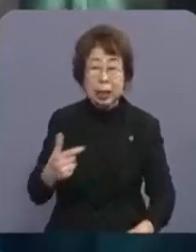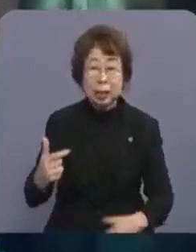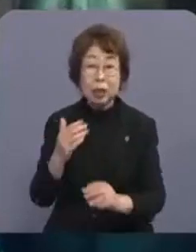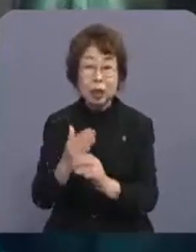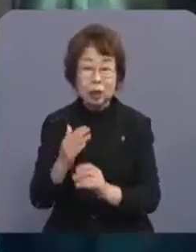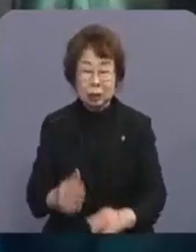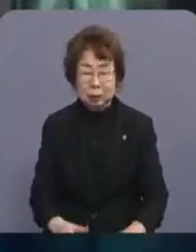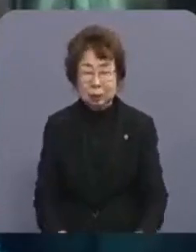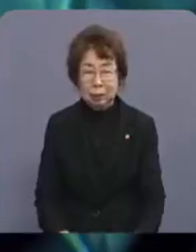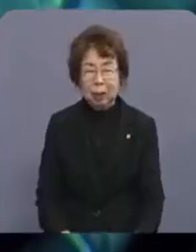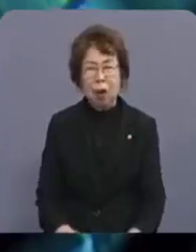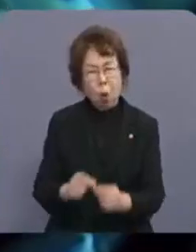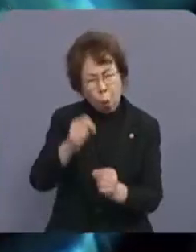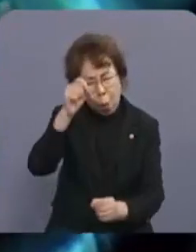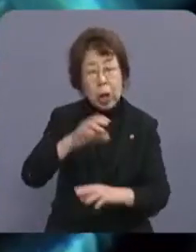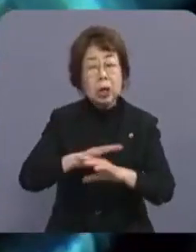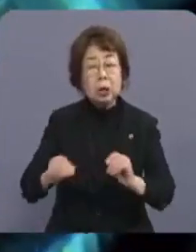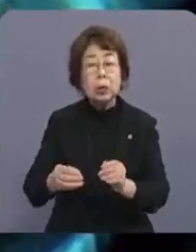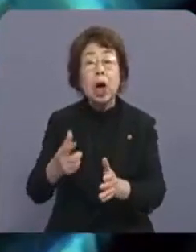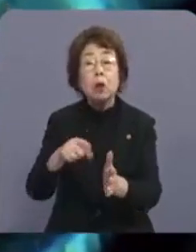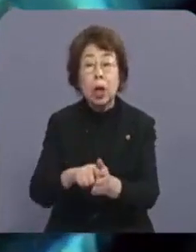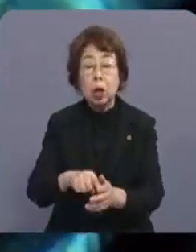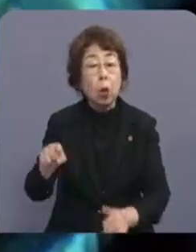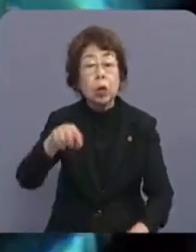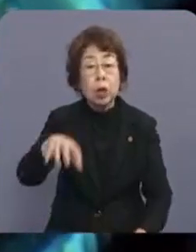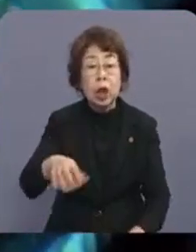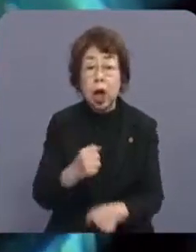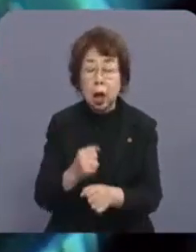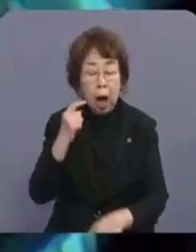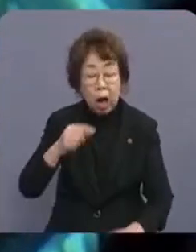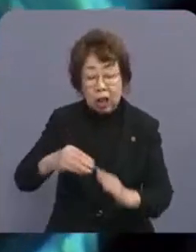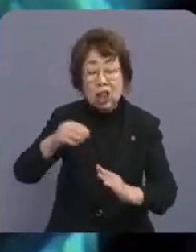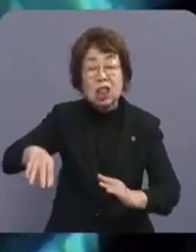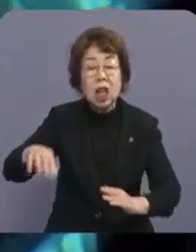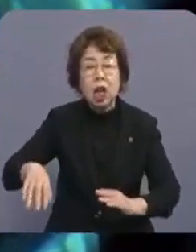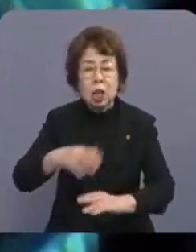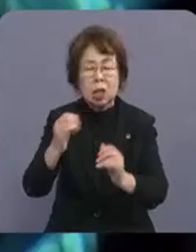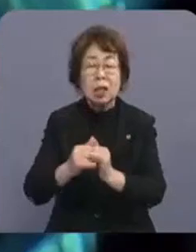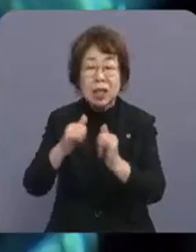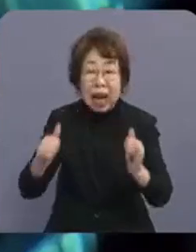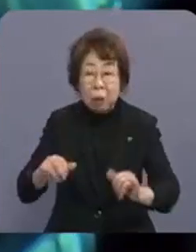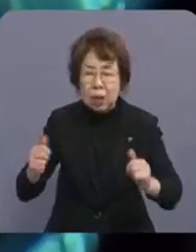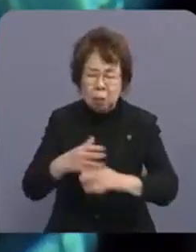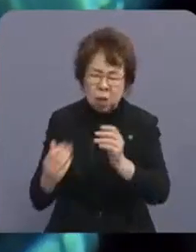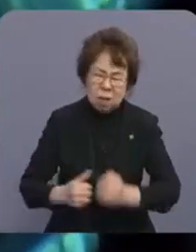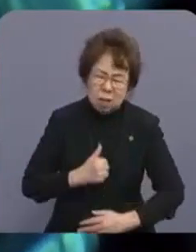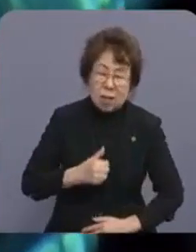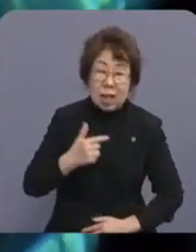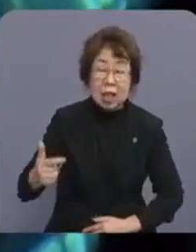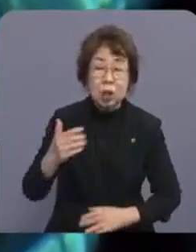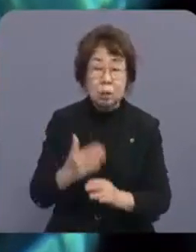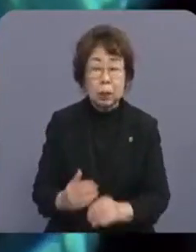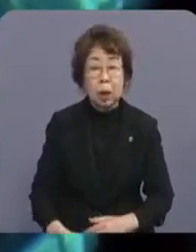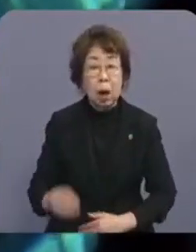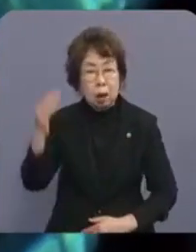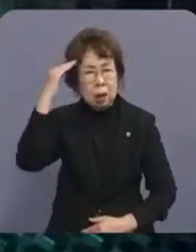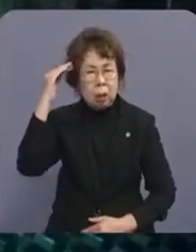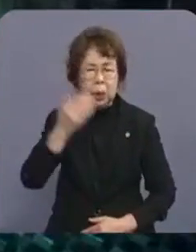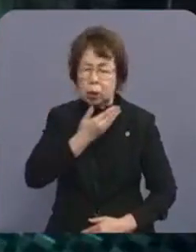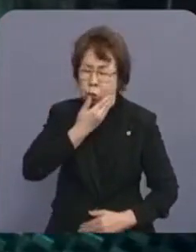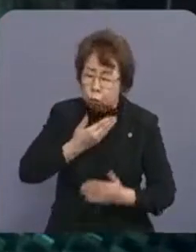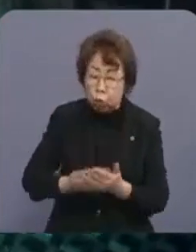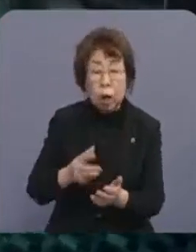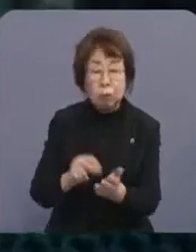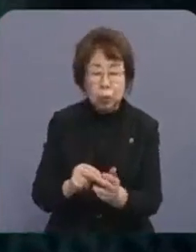있는데요 연구 처분장을 어디에 둘지 대해선 지역 사회의 반발이 큰 상황입니다 이게 우리나라에서 가장 중요한 문제잖아요